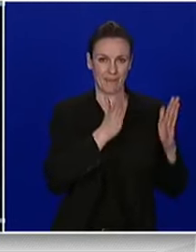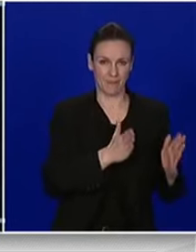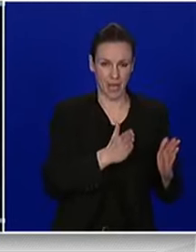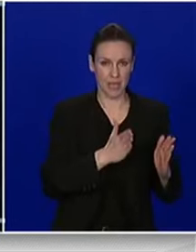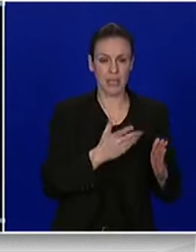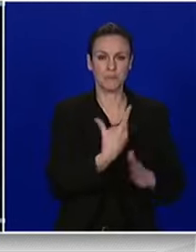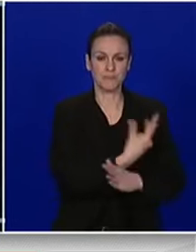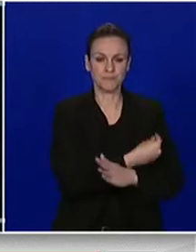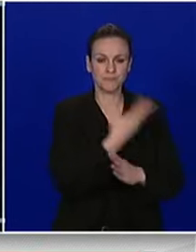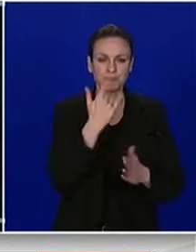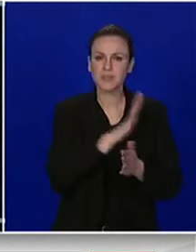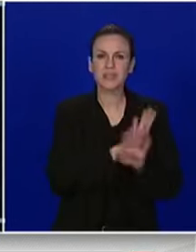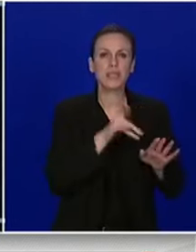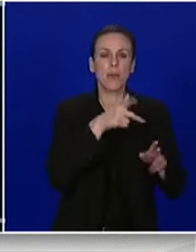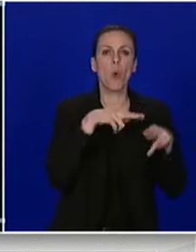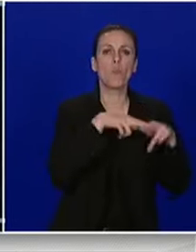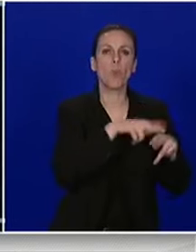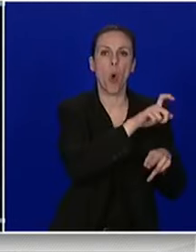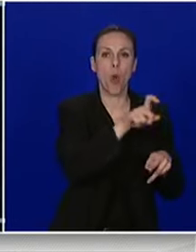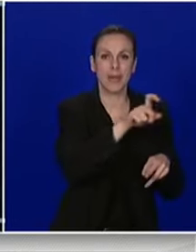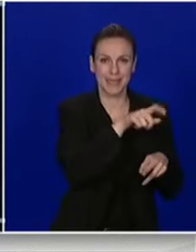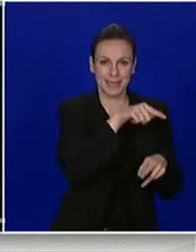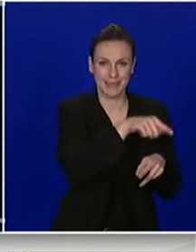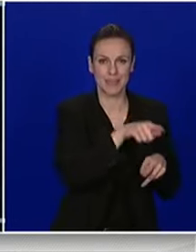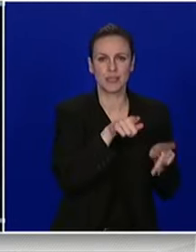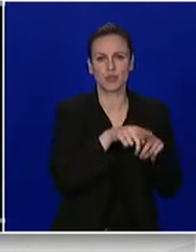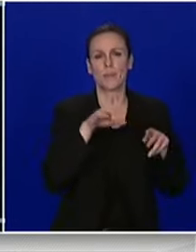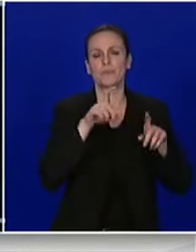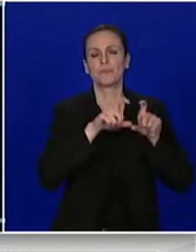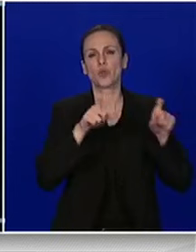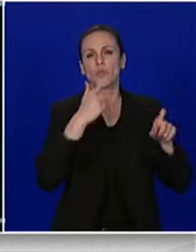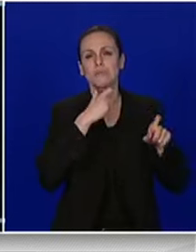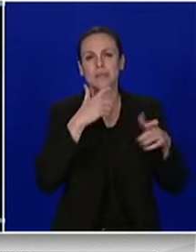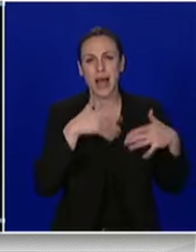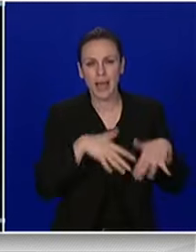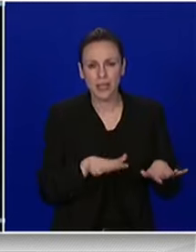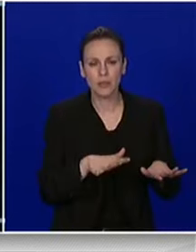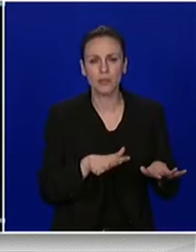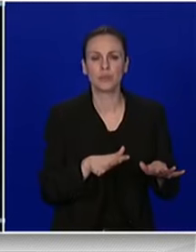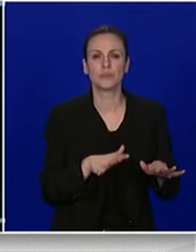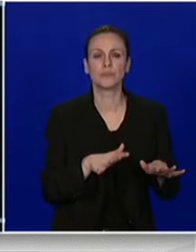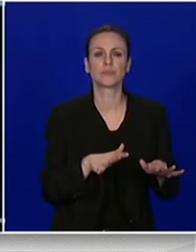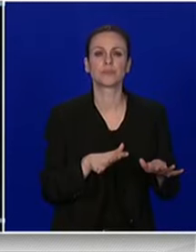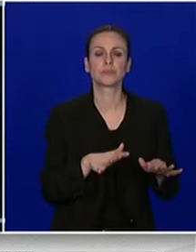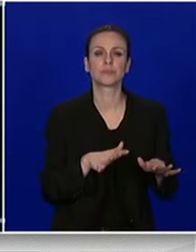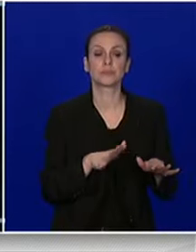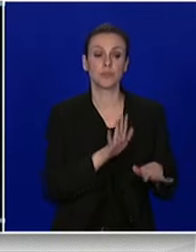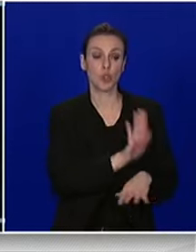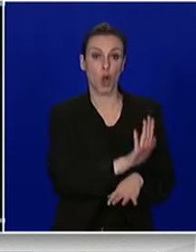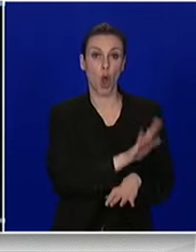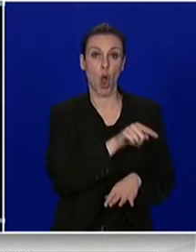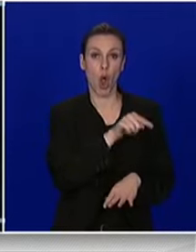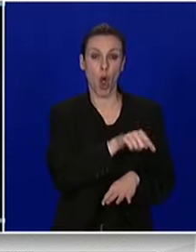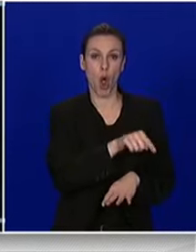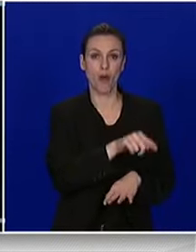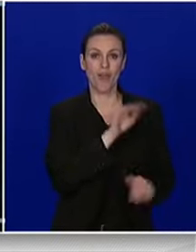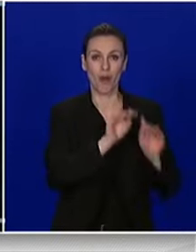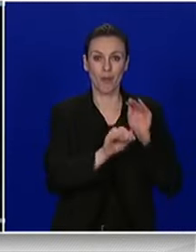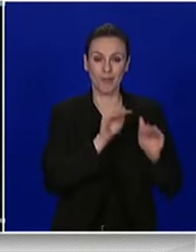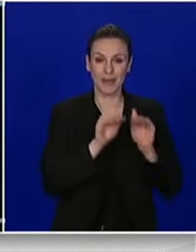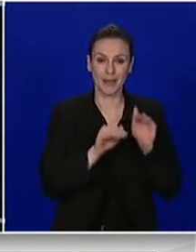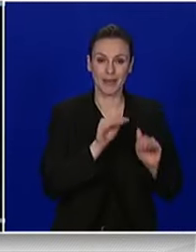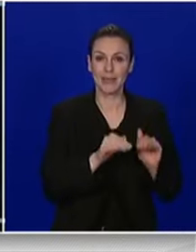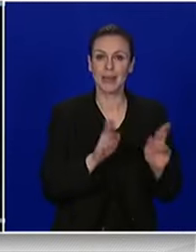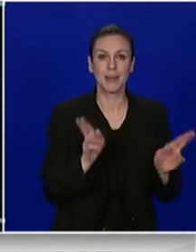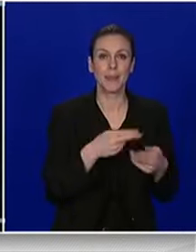cijepljenje vršilo samo u bolnicama i u domovima za starije osobe, ovakav način prijavljivanja